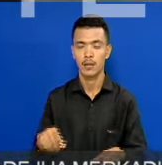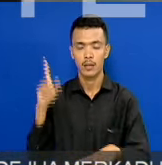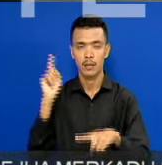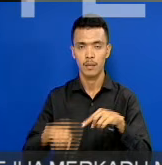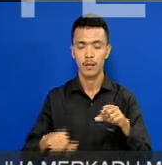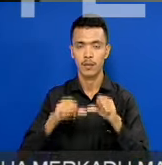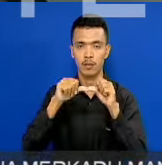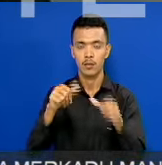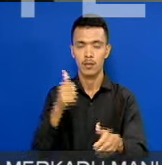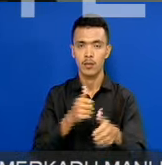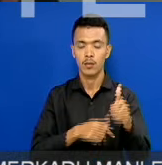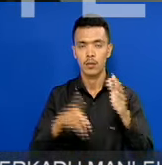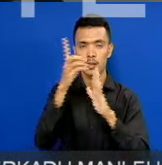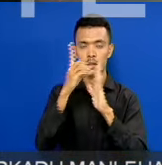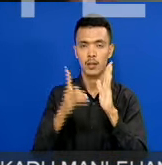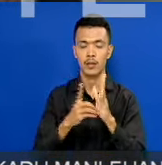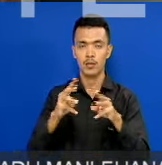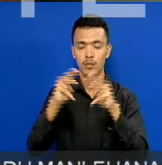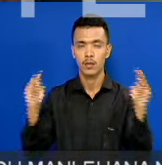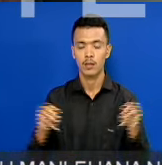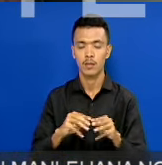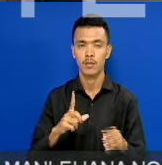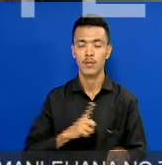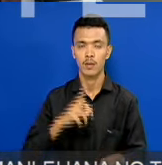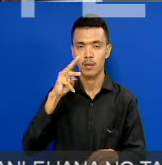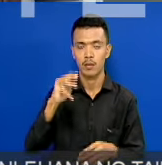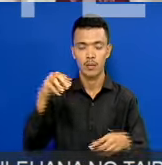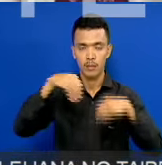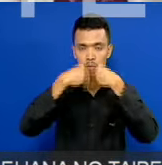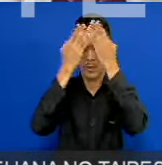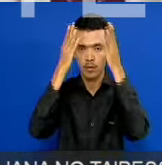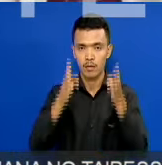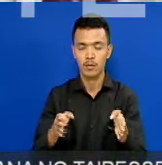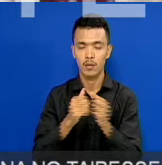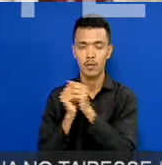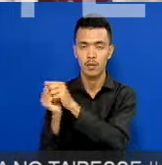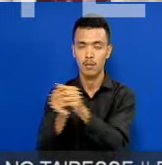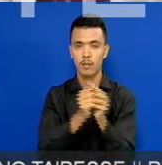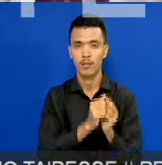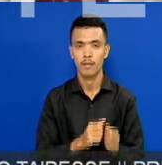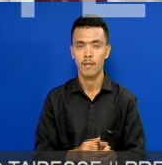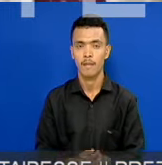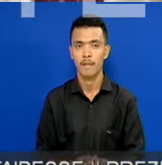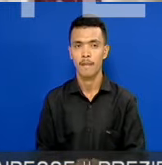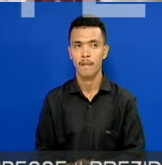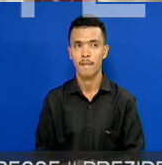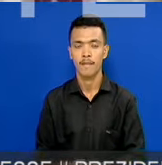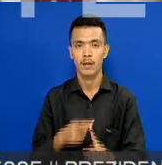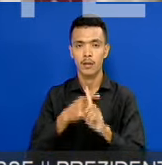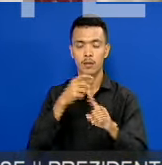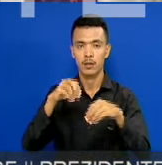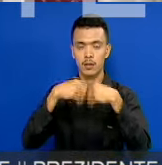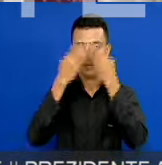lao. Terdadu servis kesehatan munisipi Lauten, total profesores kontratado hamutuk emanai atu sidahat, komposto husi